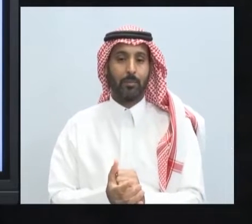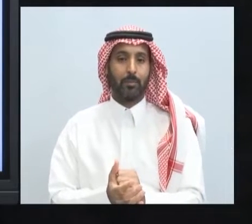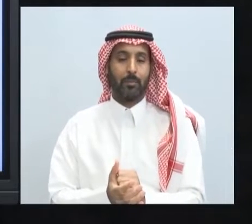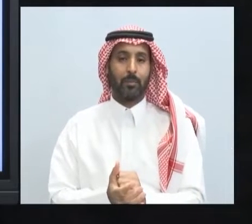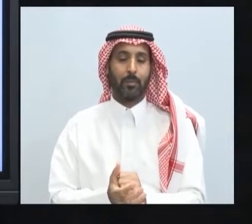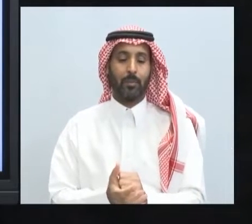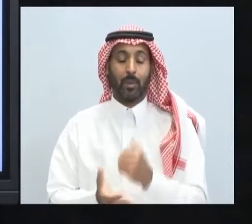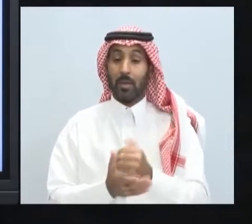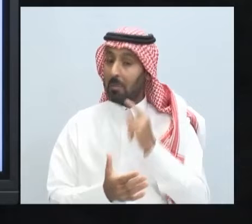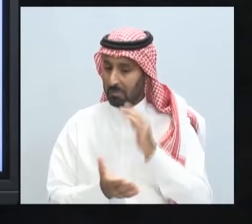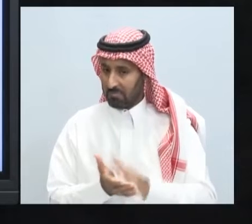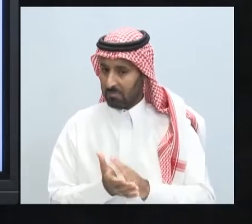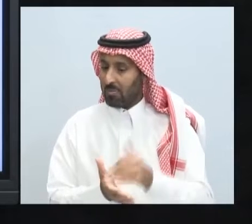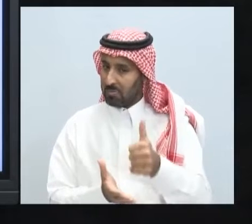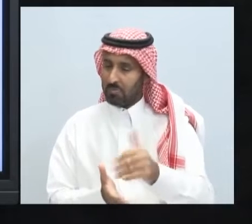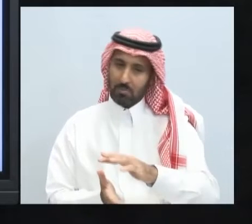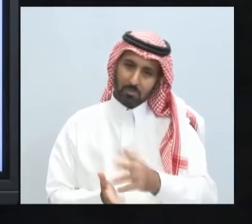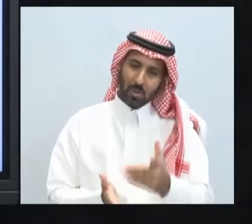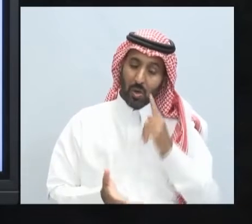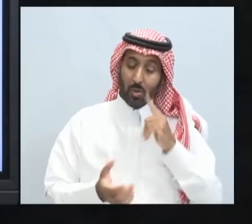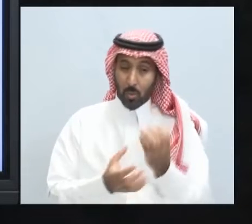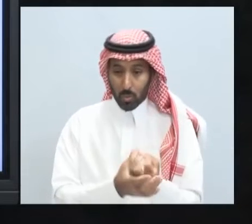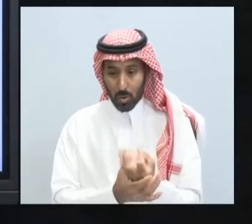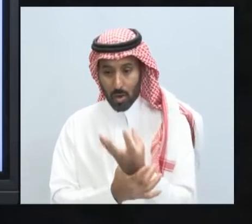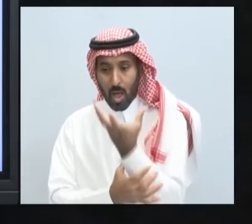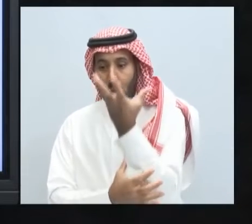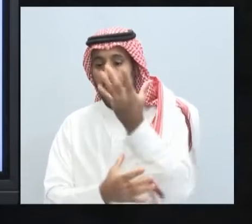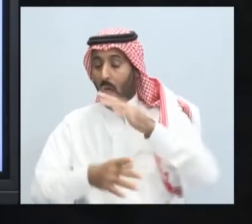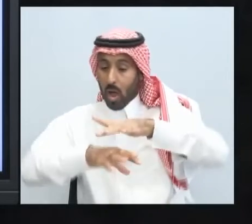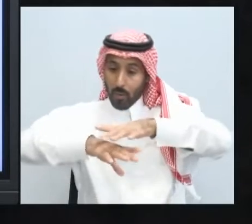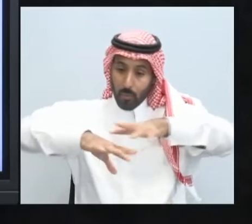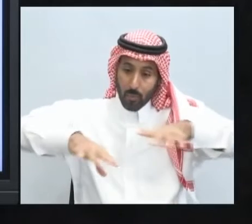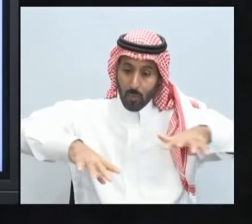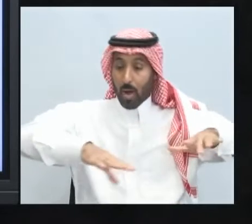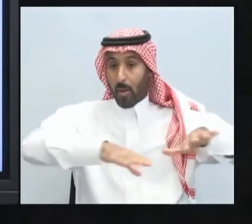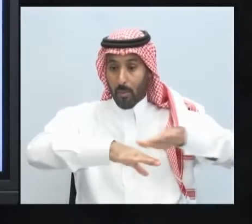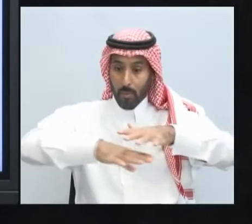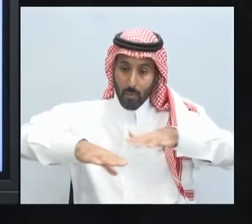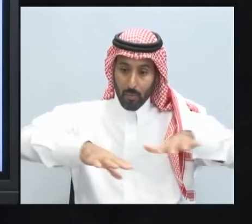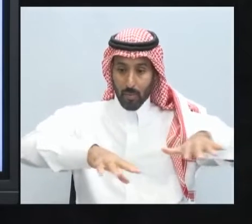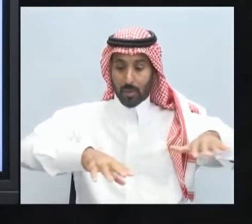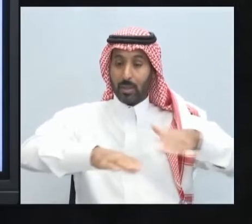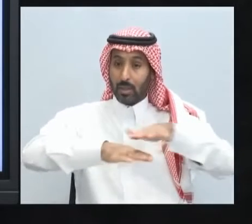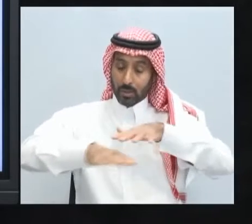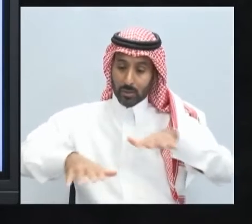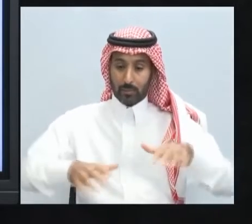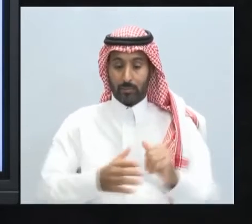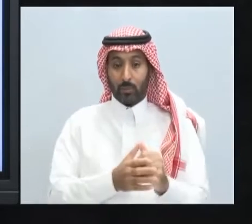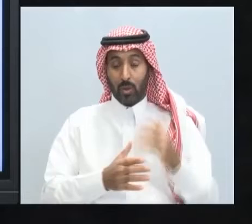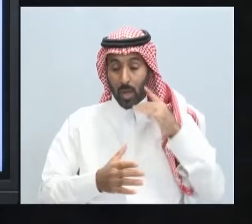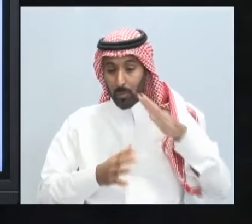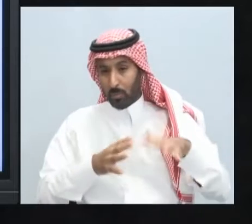والاسماك احسنتم قد يكون هناك براكين في او حركات